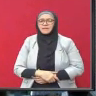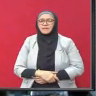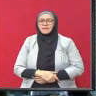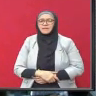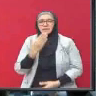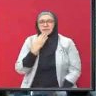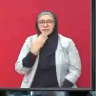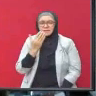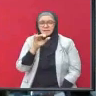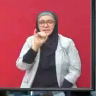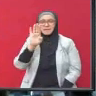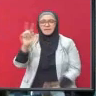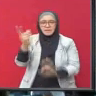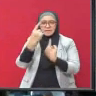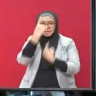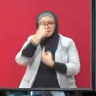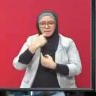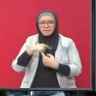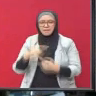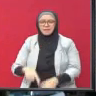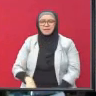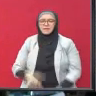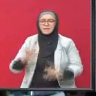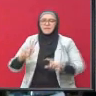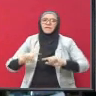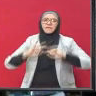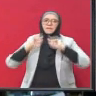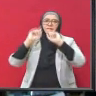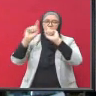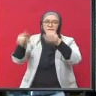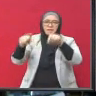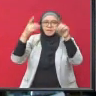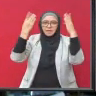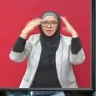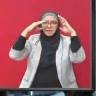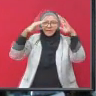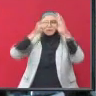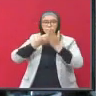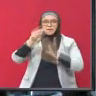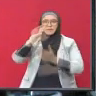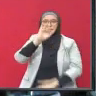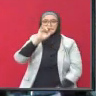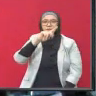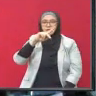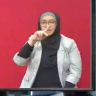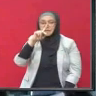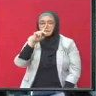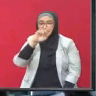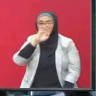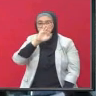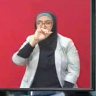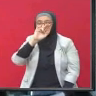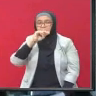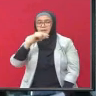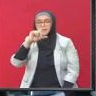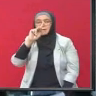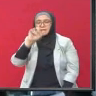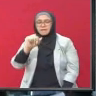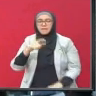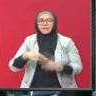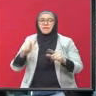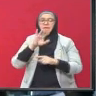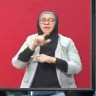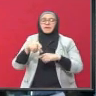menanyakan soal Entah ya pergi kepekaan membeli bingkai-bingkai dijual oleh saudara hati girang